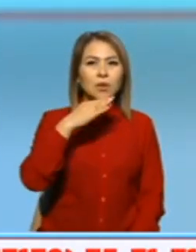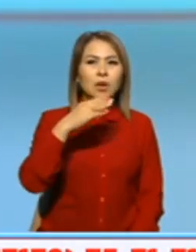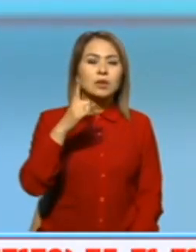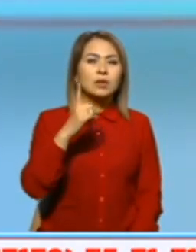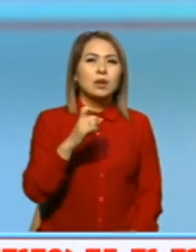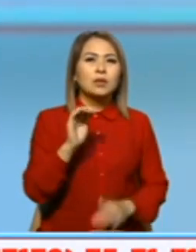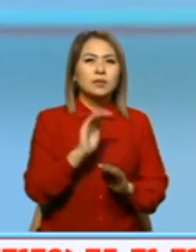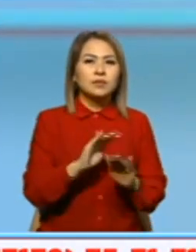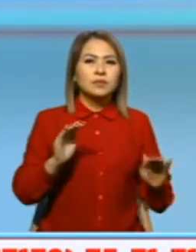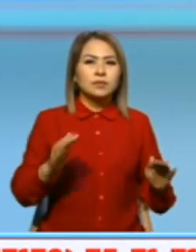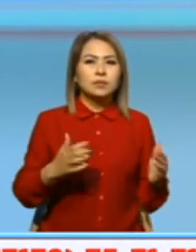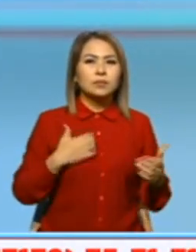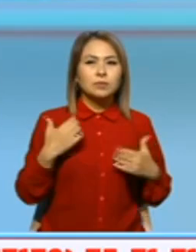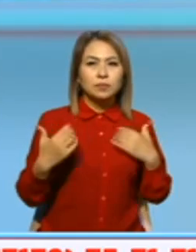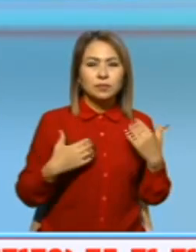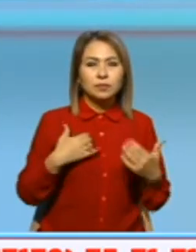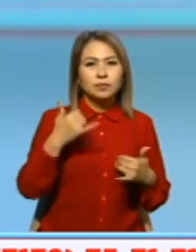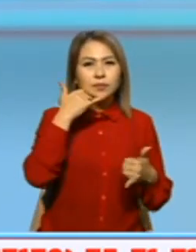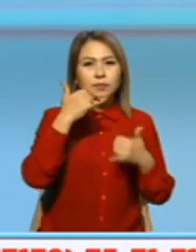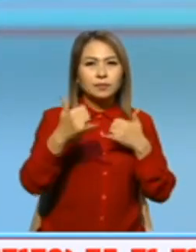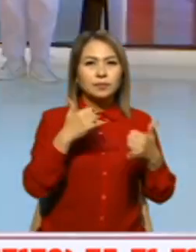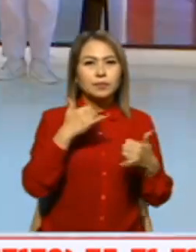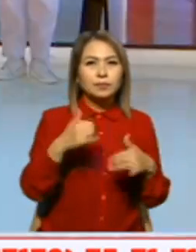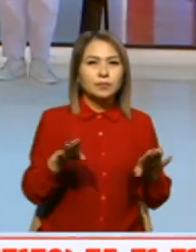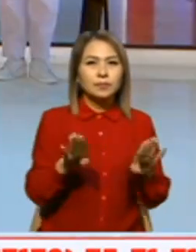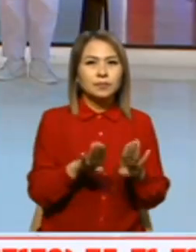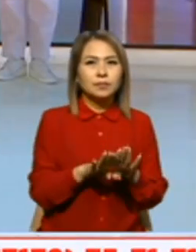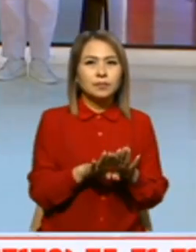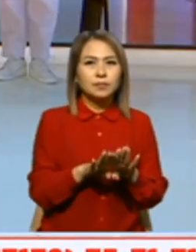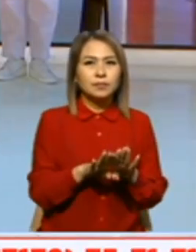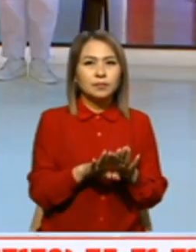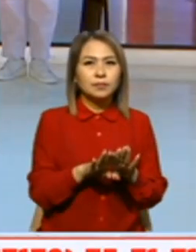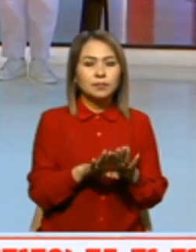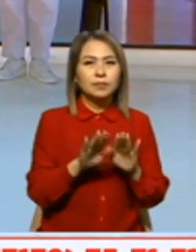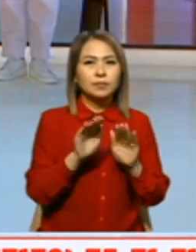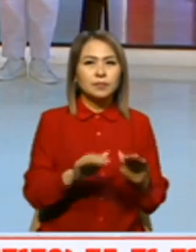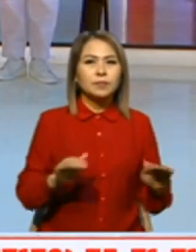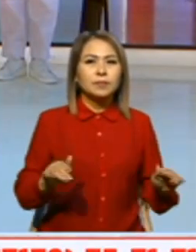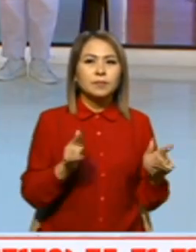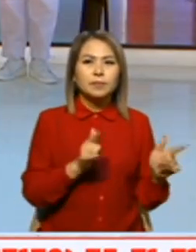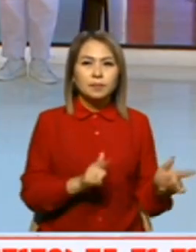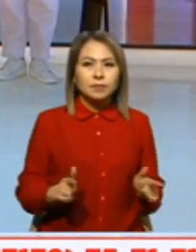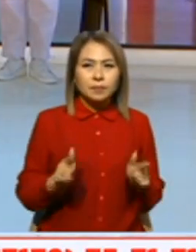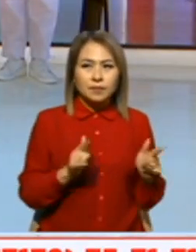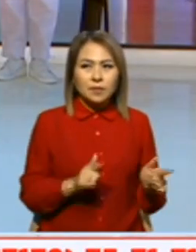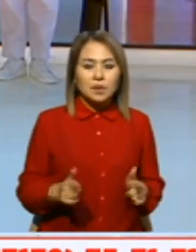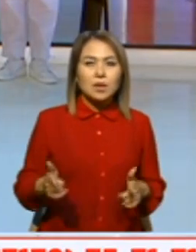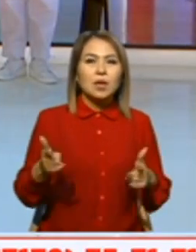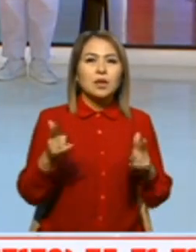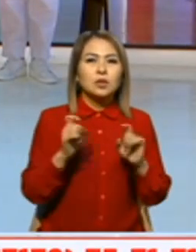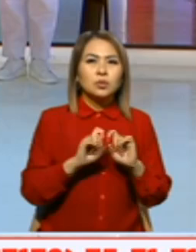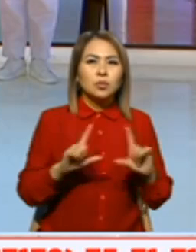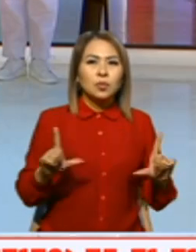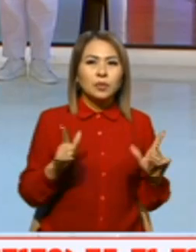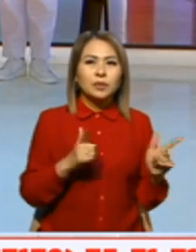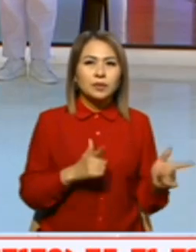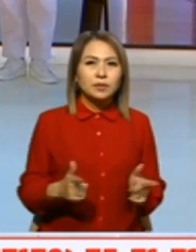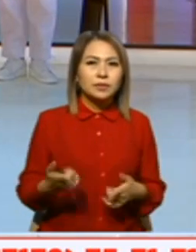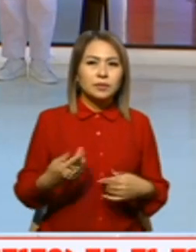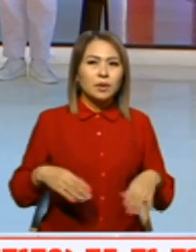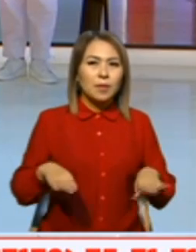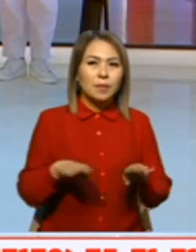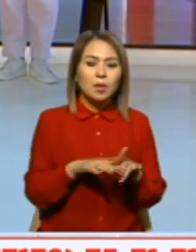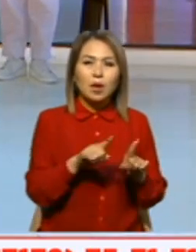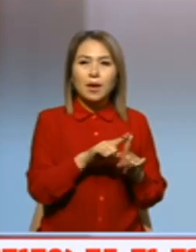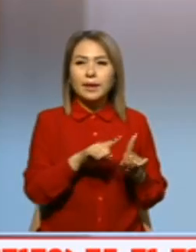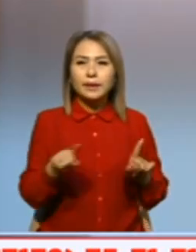үшін жан ашып хабарласып жатыр. Біз енді балабақшаға дайындаймыз балаларды, мектепке дайындаймыз. Бұл